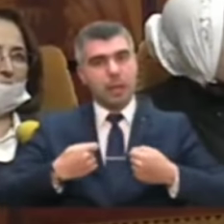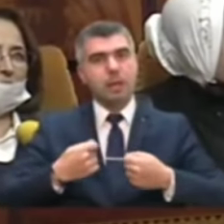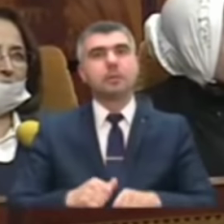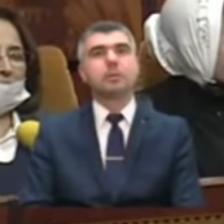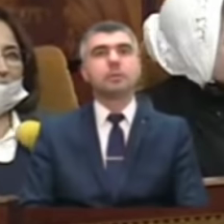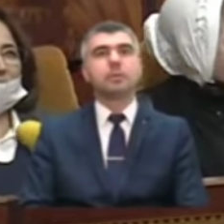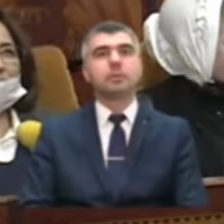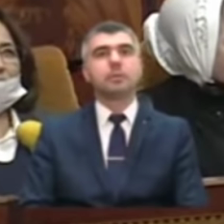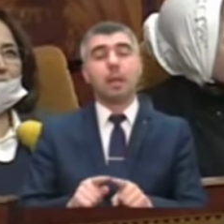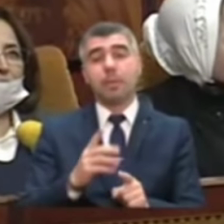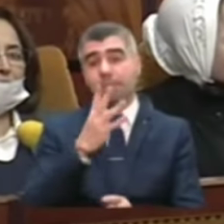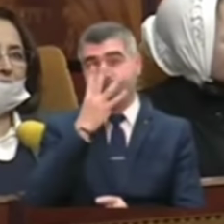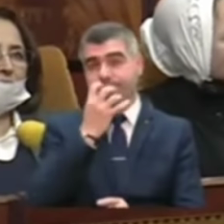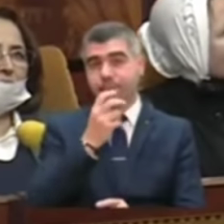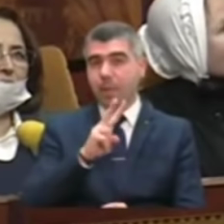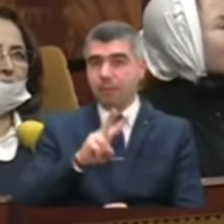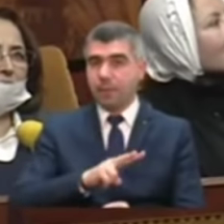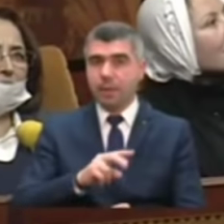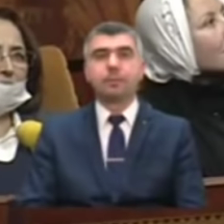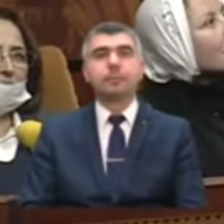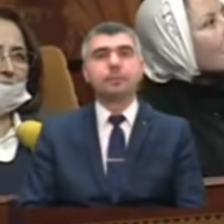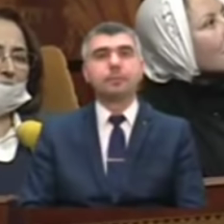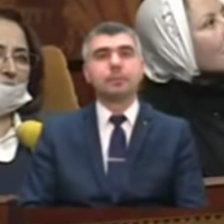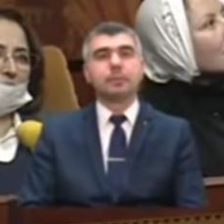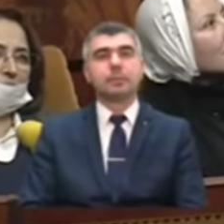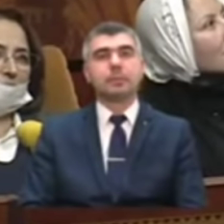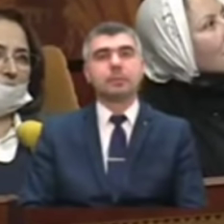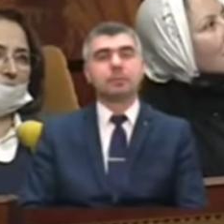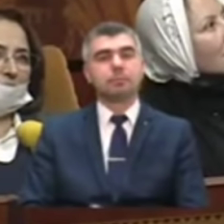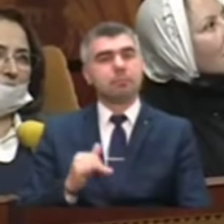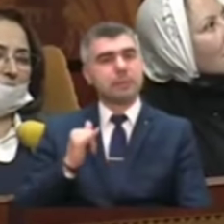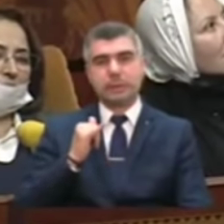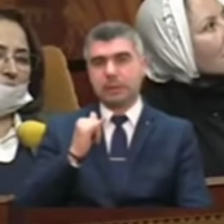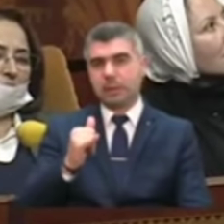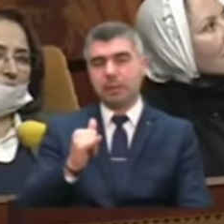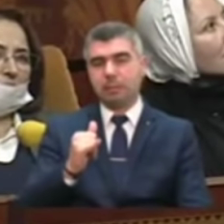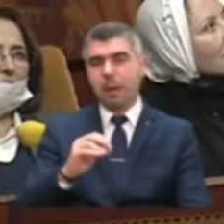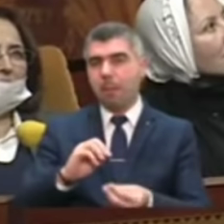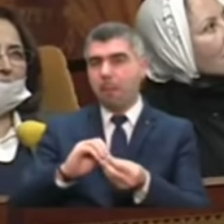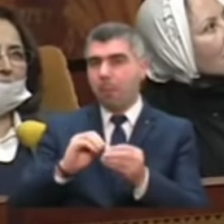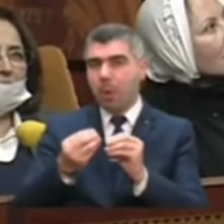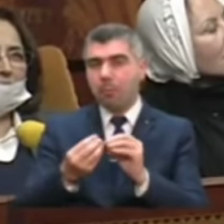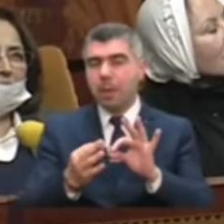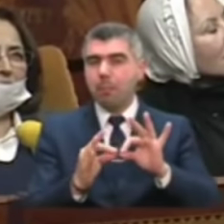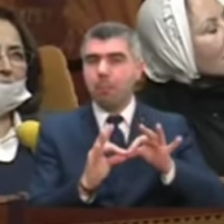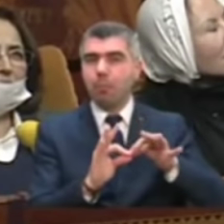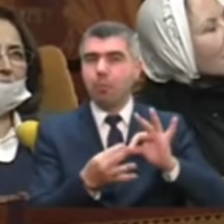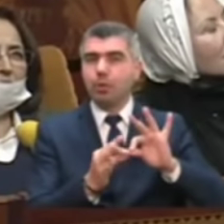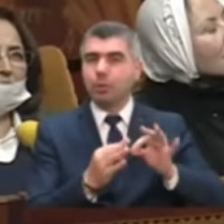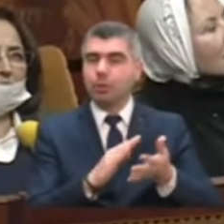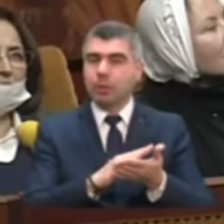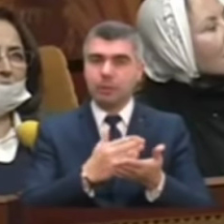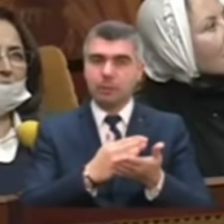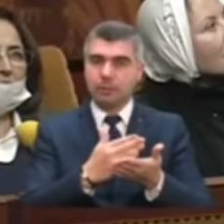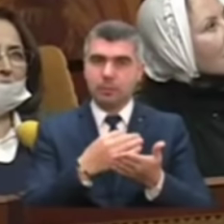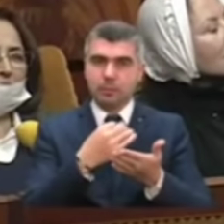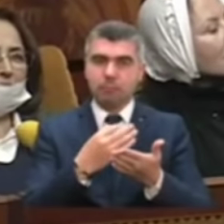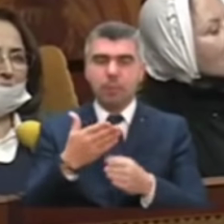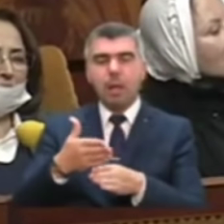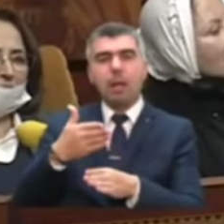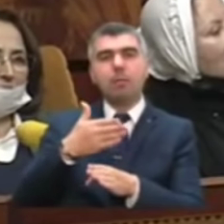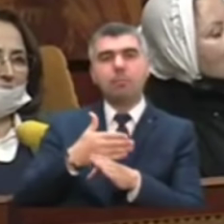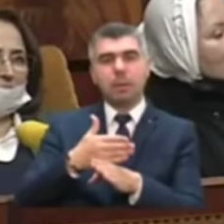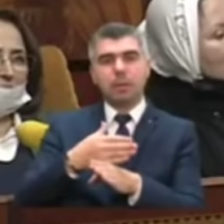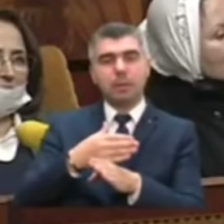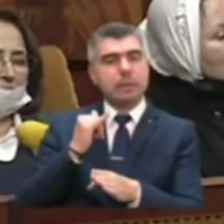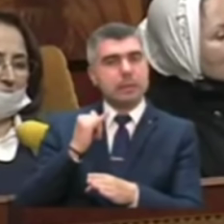الاسف يعني في كل مره هذا المشكل ديال الترجمه الفوريه منذ الولايه السابقه ماشي مادو هو كيتطرح، يعني